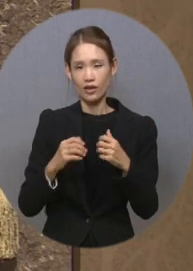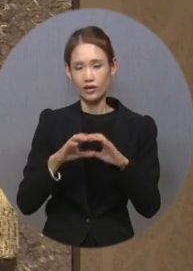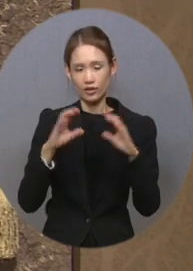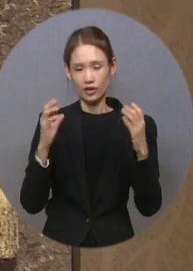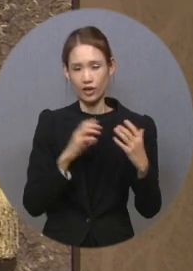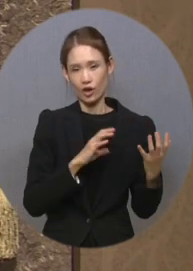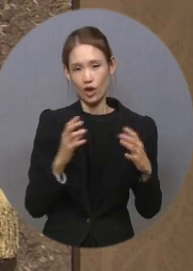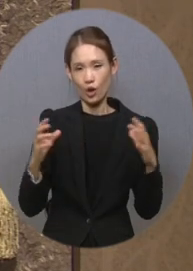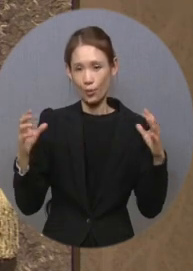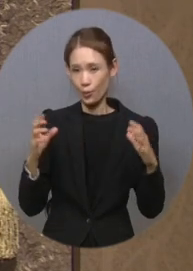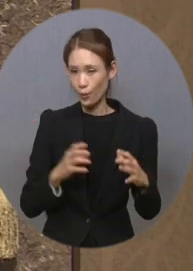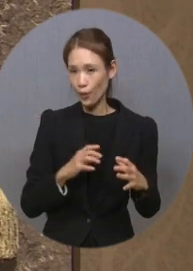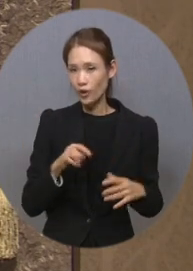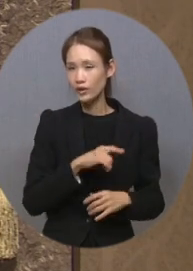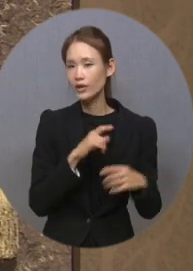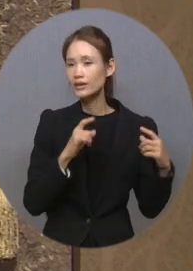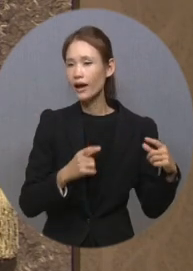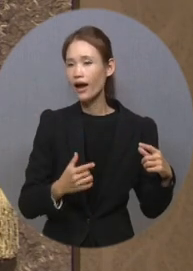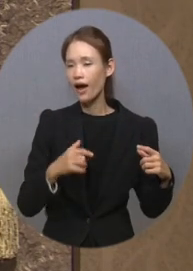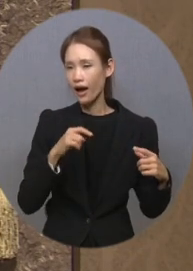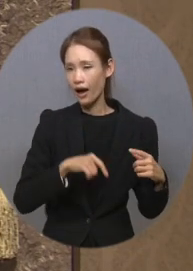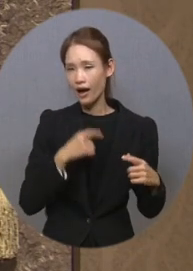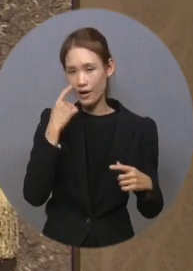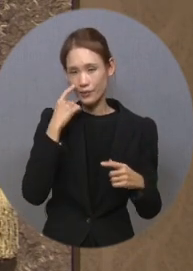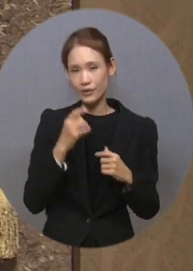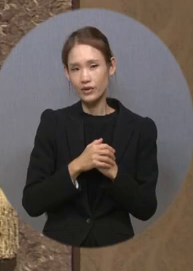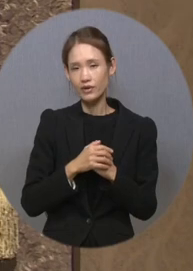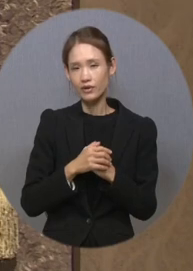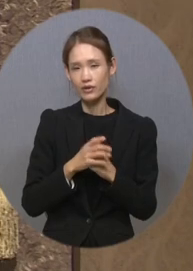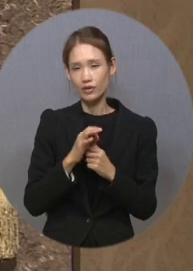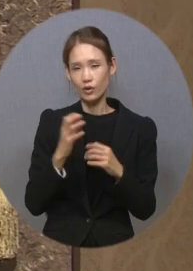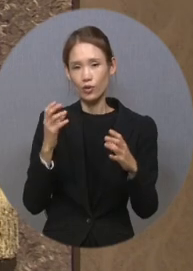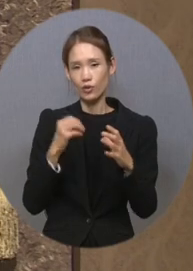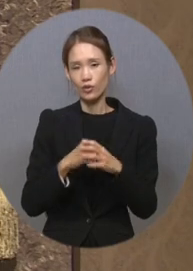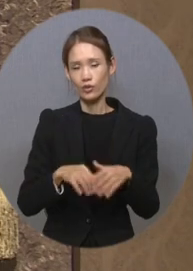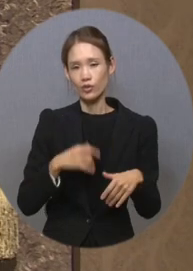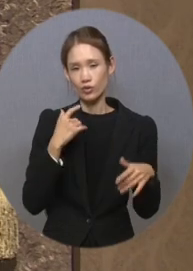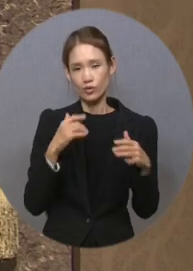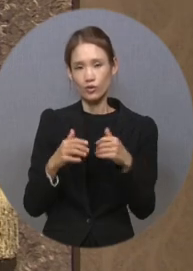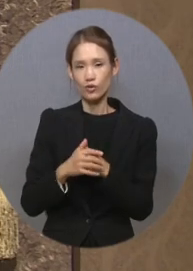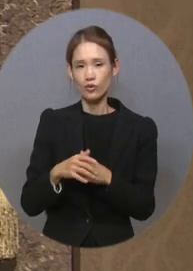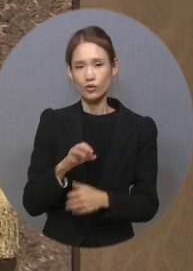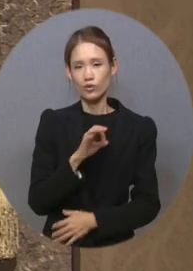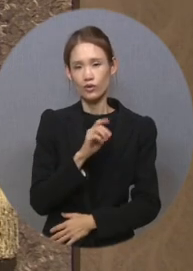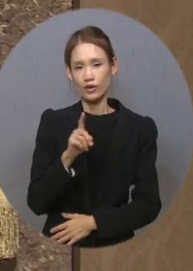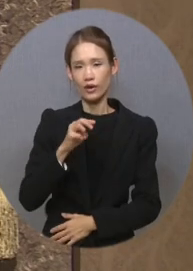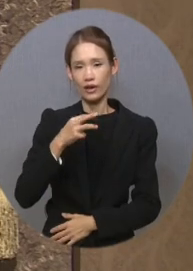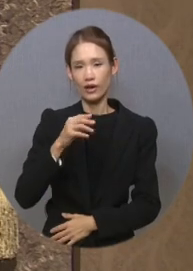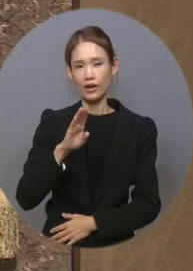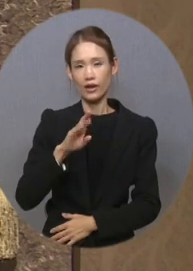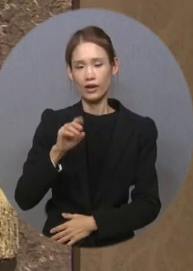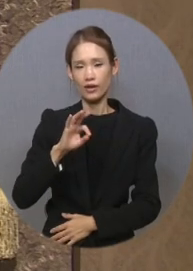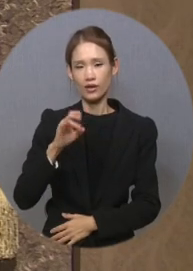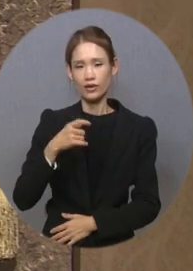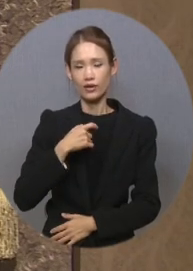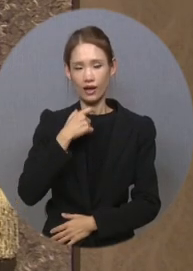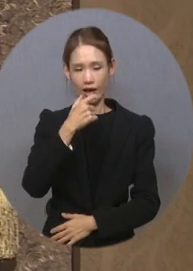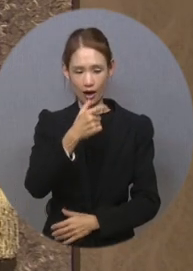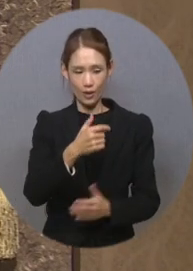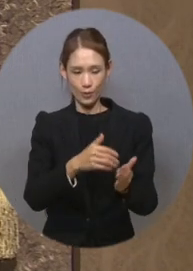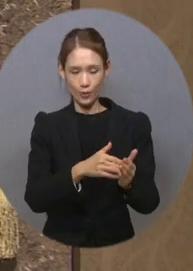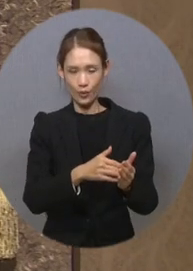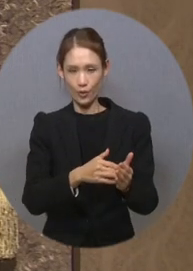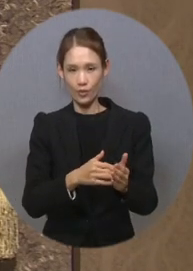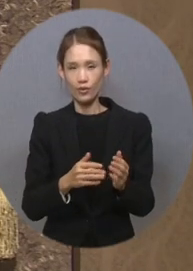모이는 이걸 우리 지역에서 하자. 여수를 포함한 남해안 남중권 하자는데 그게 아랍에미레이트에 양보를 했습니다.